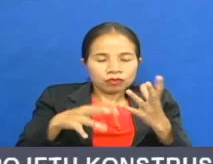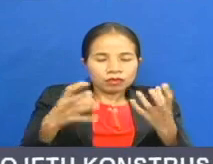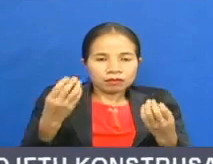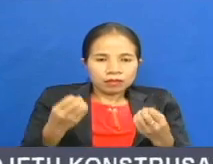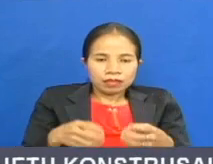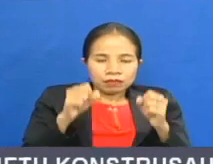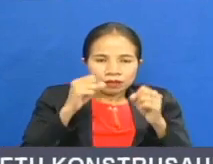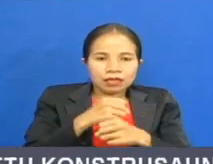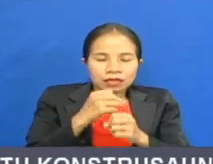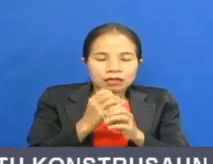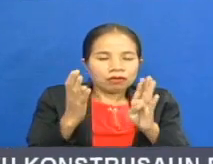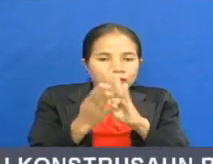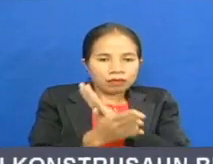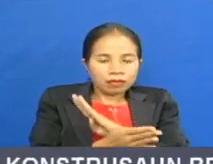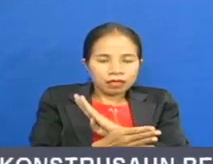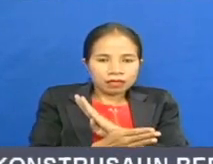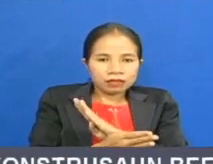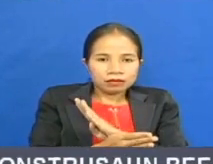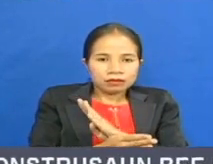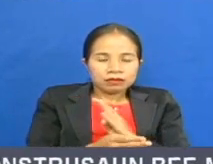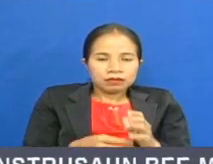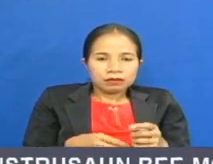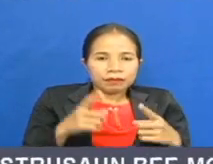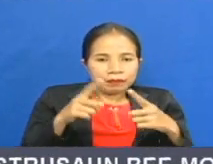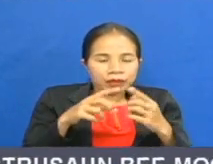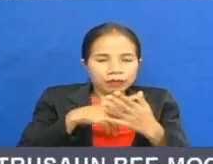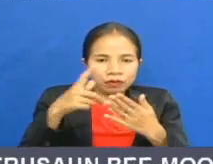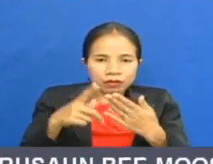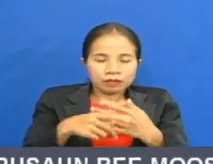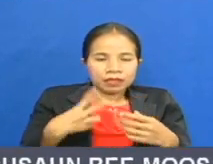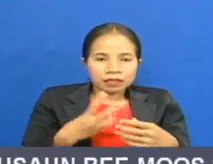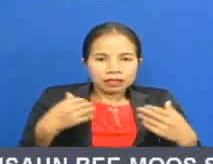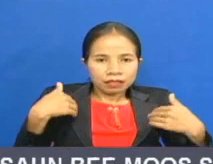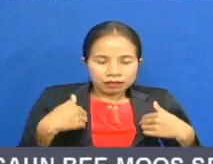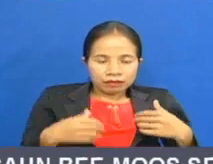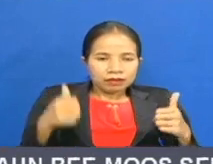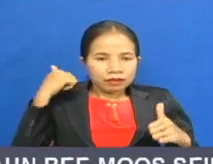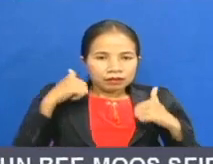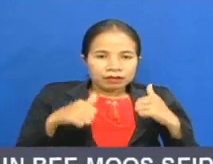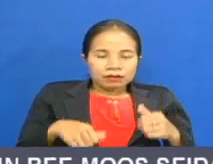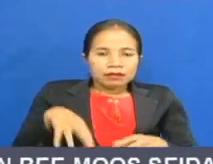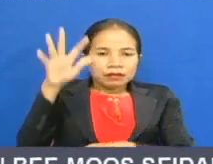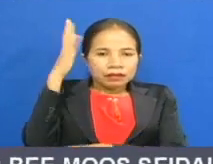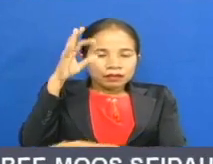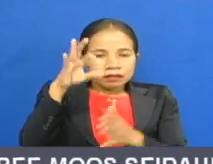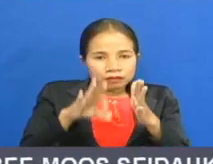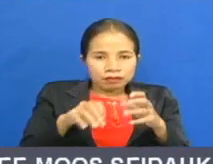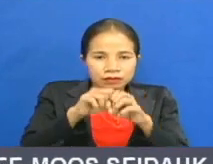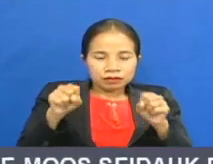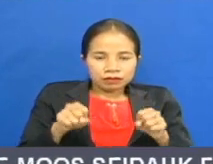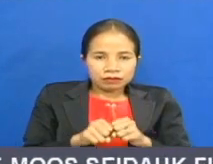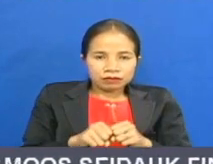halo balansu ba program sedemen kita iya ora. Alende ne ai uang nebe kuda iya